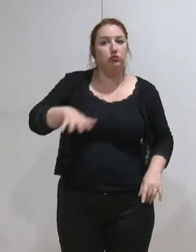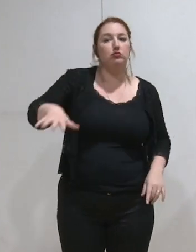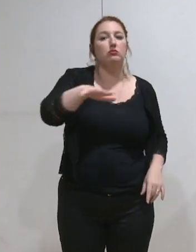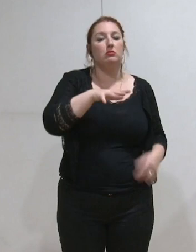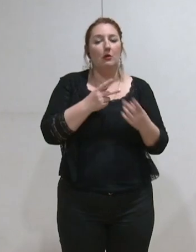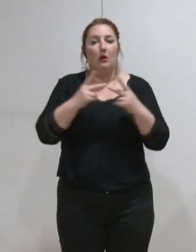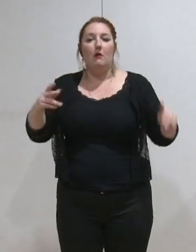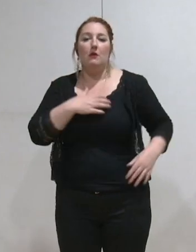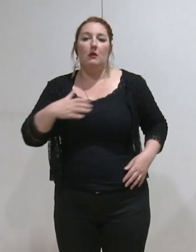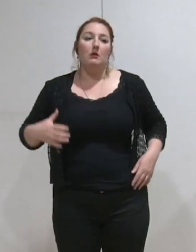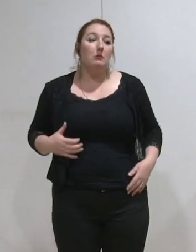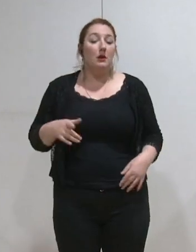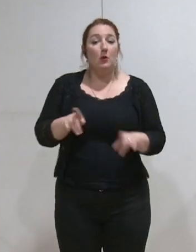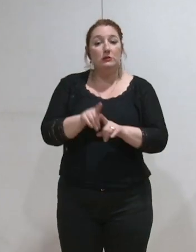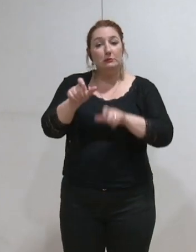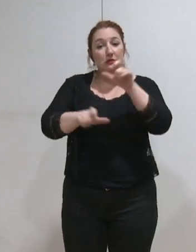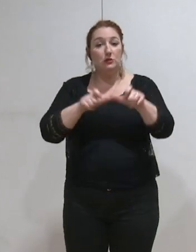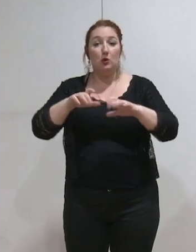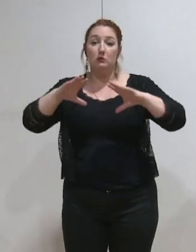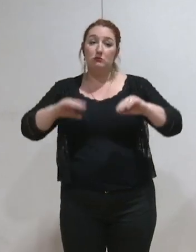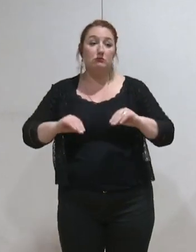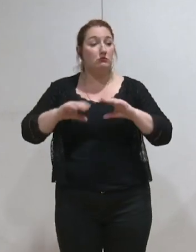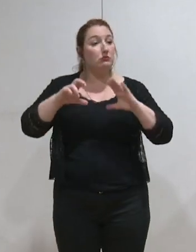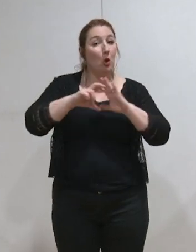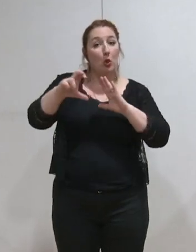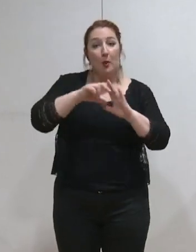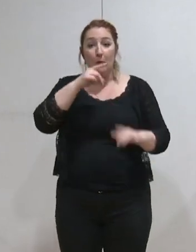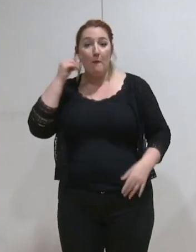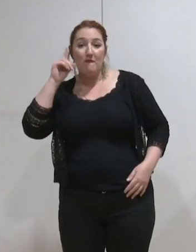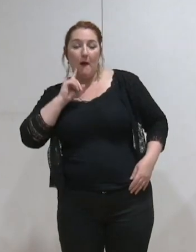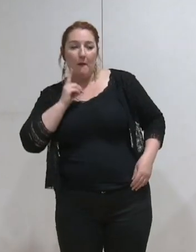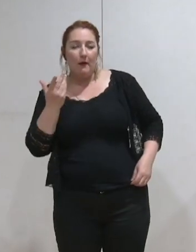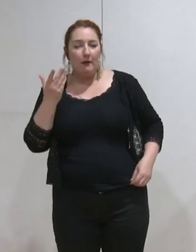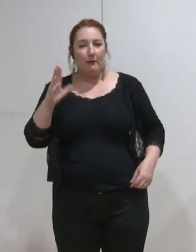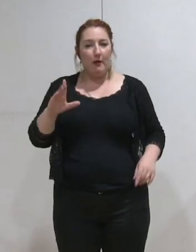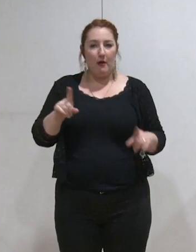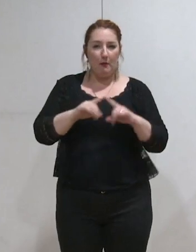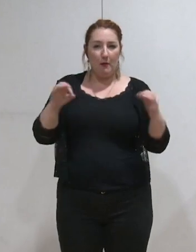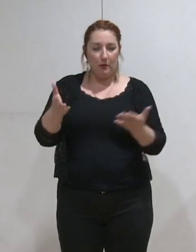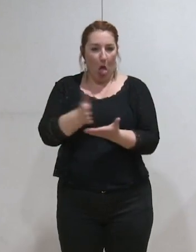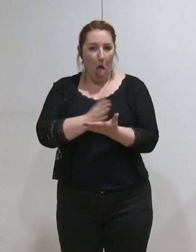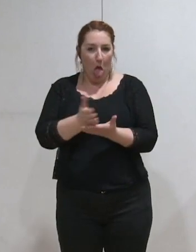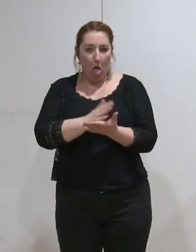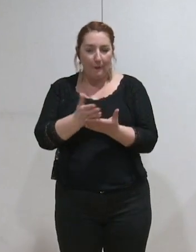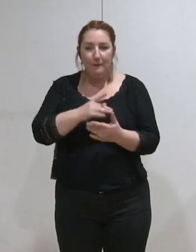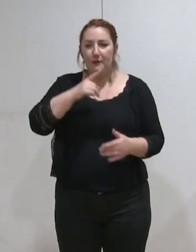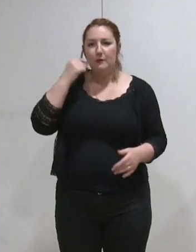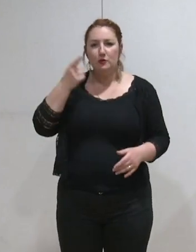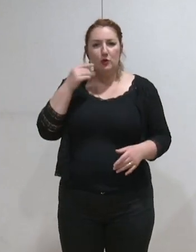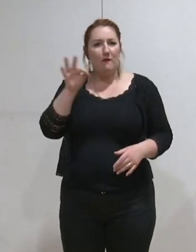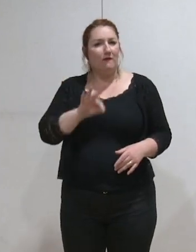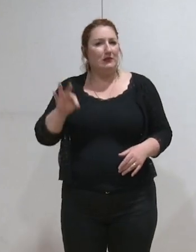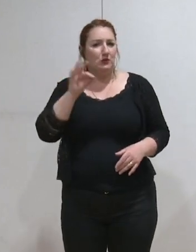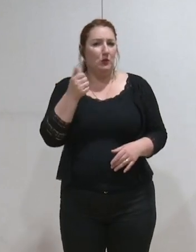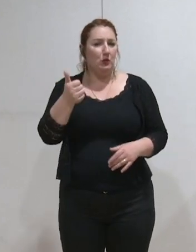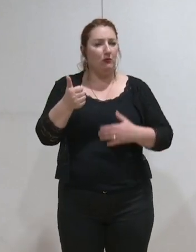les grenobloises et les Grenoblois et en même temps assez ambivalente Vincent fristau l'a l'a rappelé cette